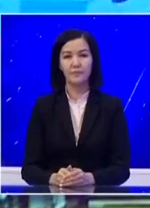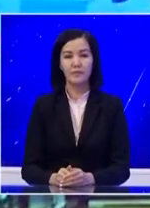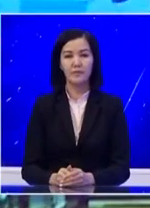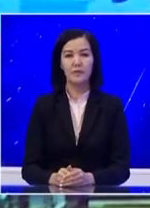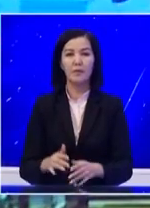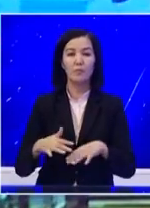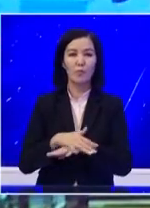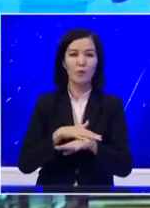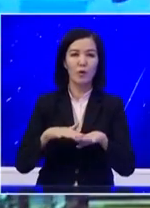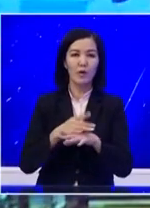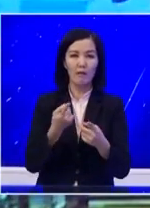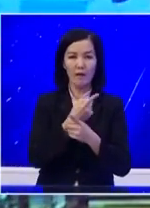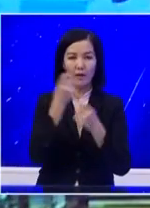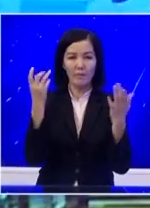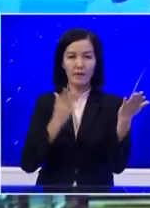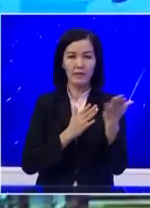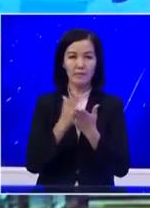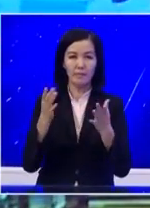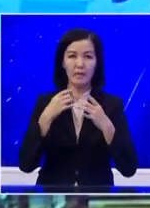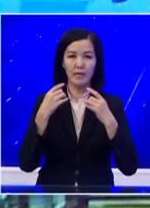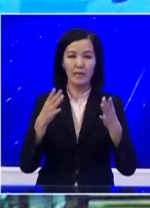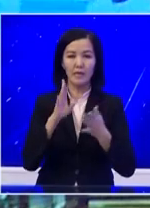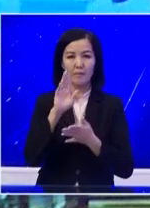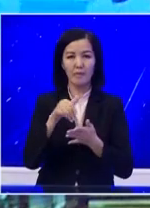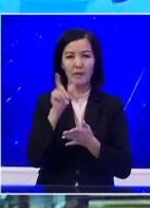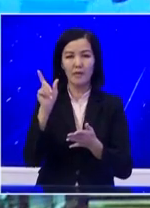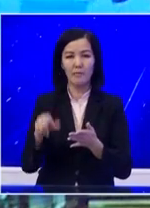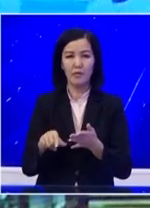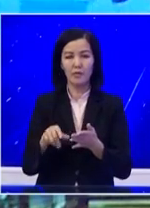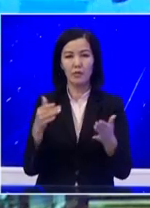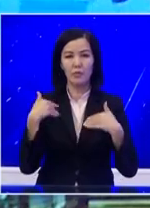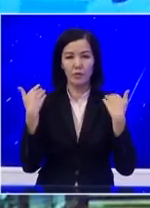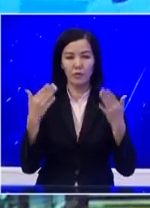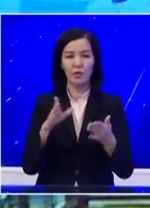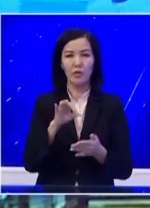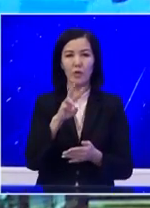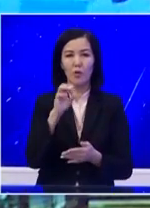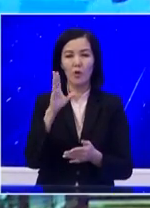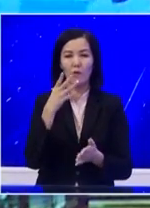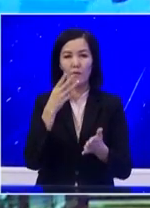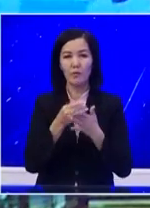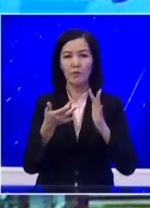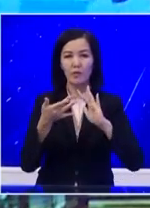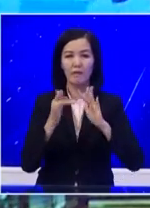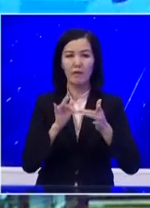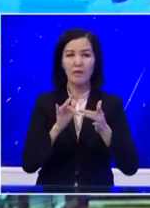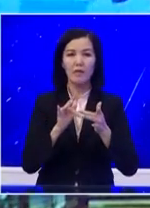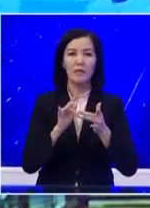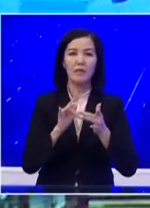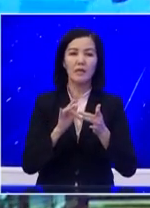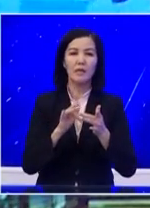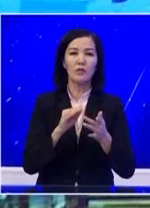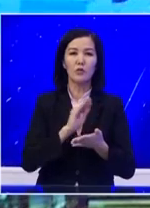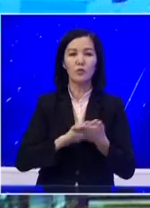Бақ қызметкерлерінің кәсіби мерекелерімен бүгін мемлекет басшысы құттықтады. Қасым Жомарт Тоқаев твиттердегі парақшасында